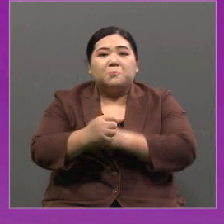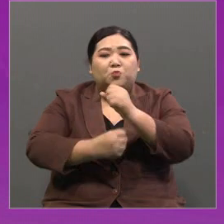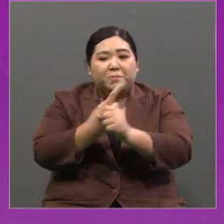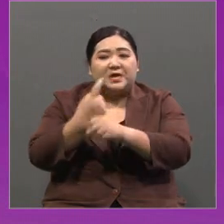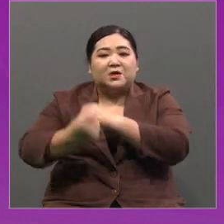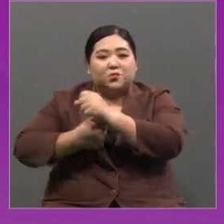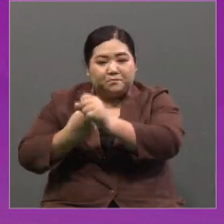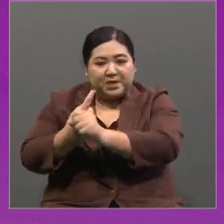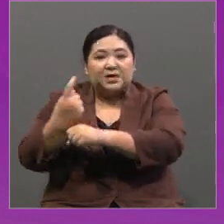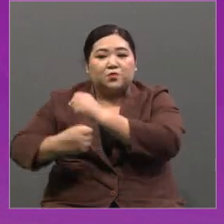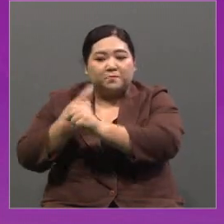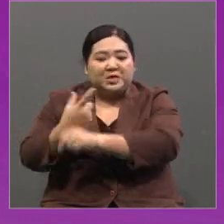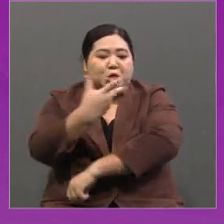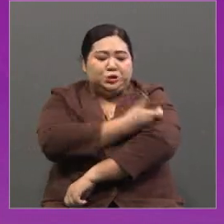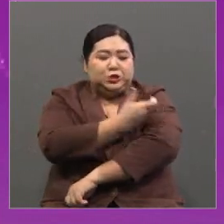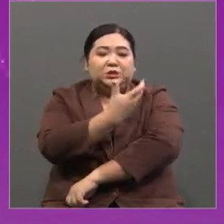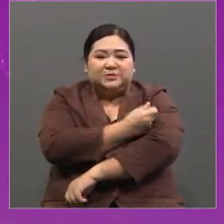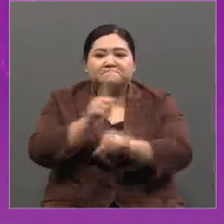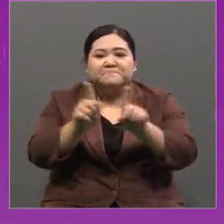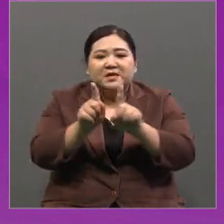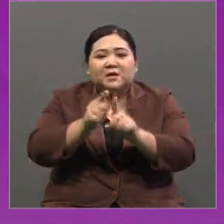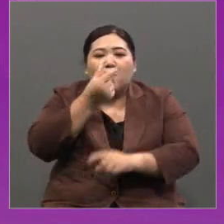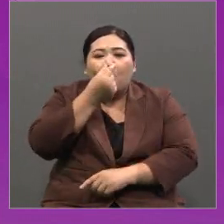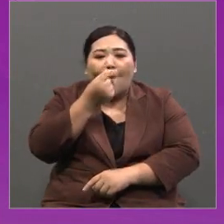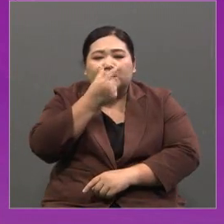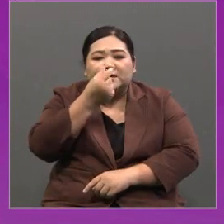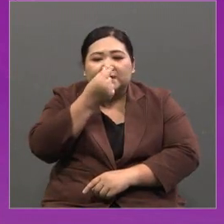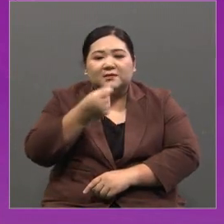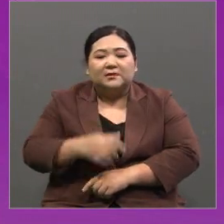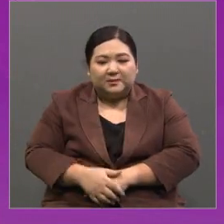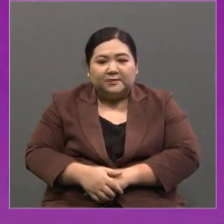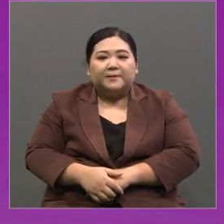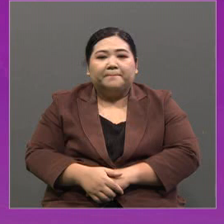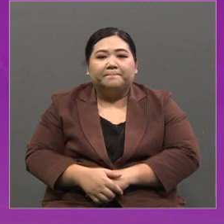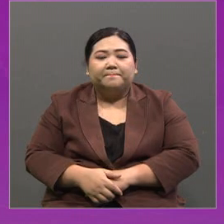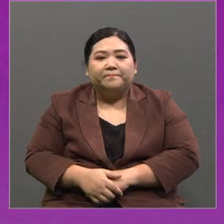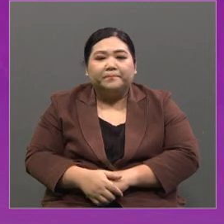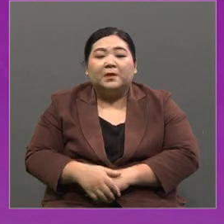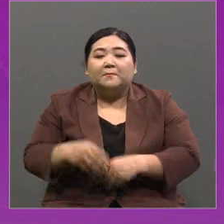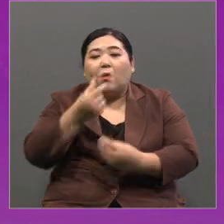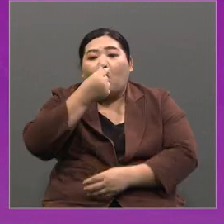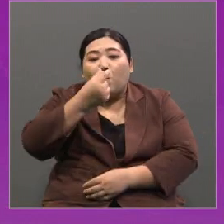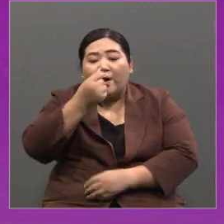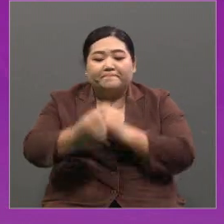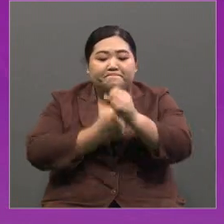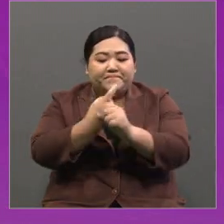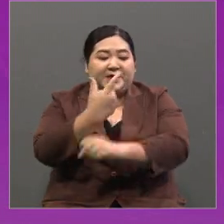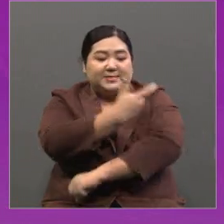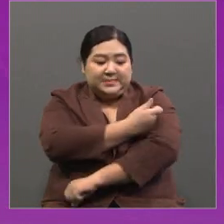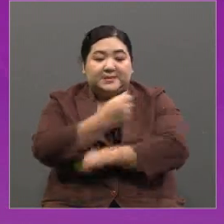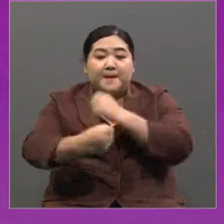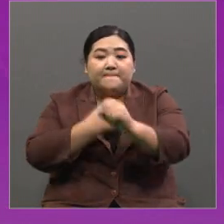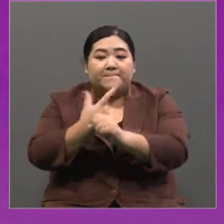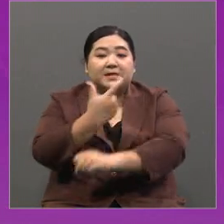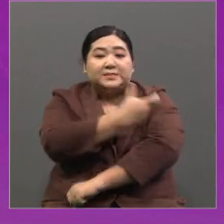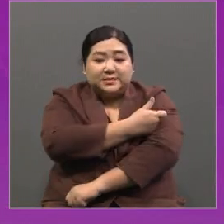ฉีดประจำปีมันจะคล้ายแบบนี้ไข้หวัดใหญ ่ ถูกไหมฮะไข้หวัดใหญ่ทุกวันนี้เราก็รณรงค์ให้ฉีดแต่ละปีฉีด1ครั้งมันจะมี